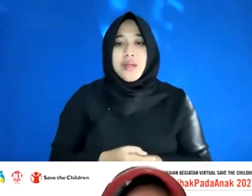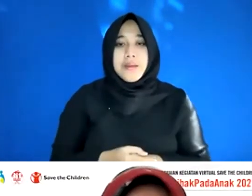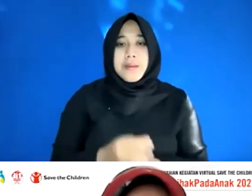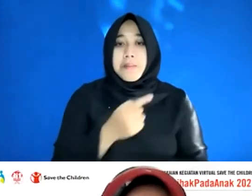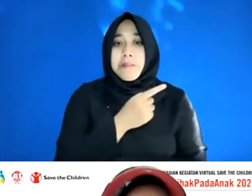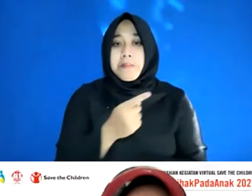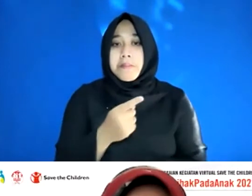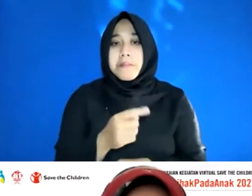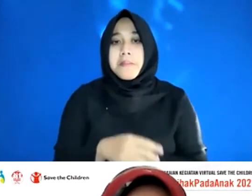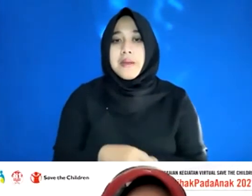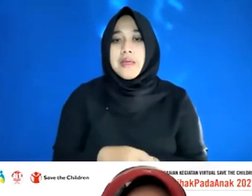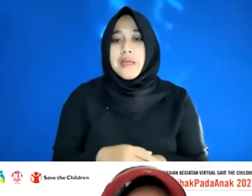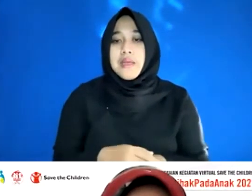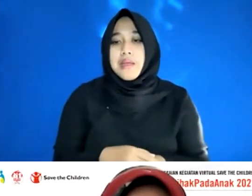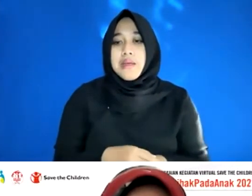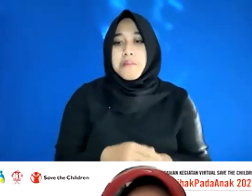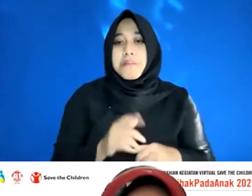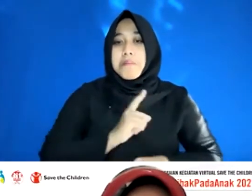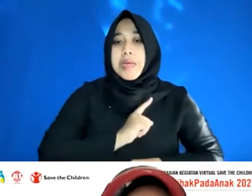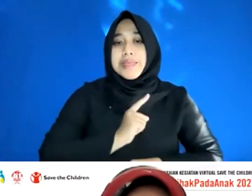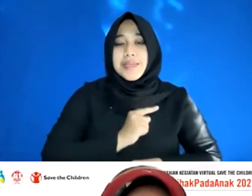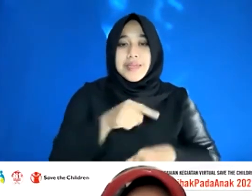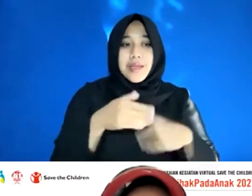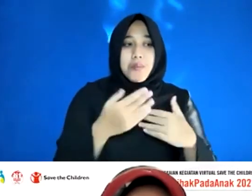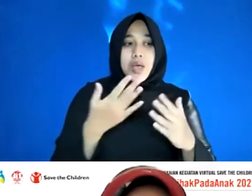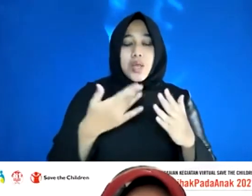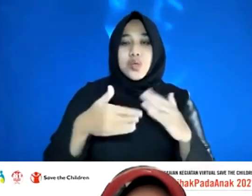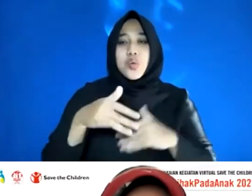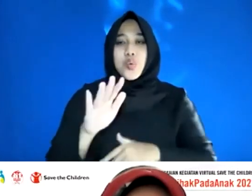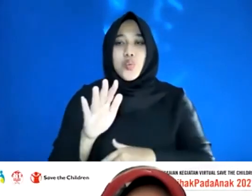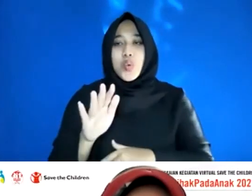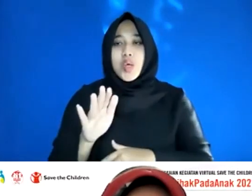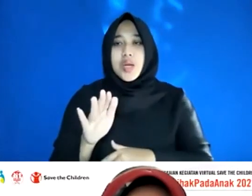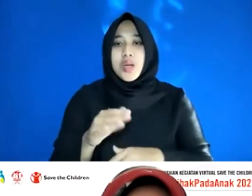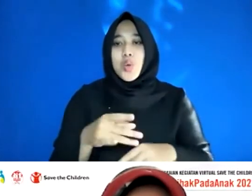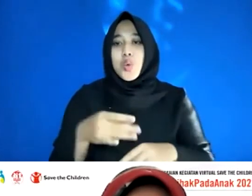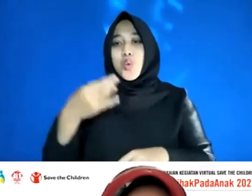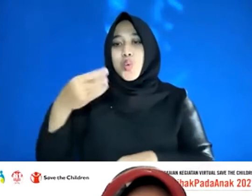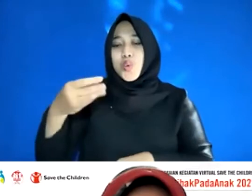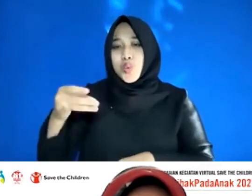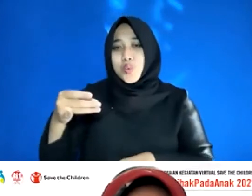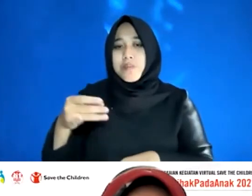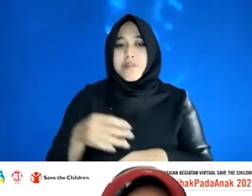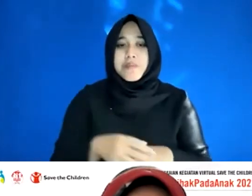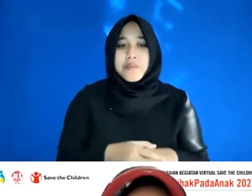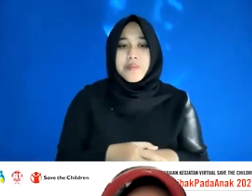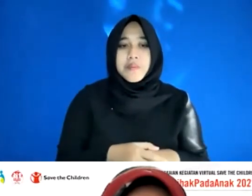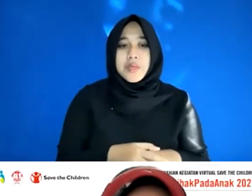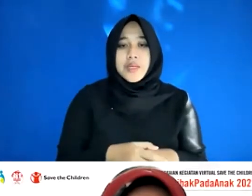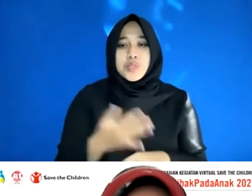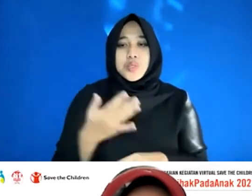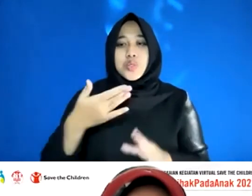adik-adik yang magang mandiri ini di luar kurikulum. Jadi magang mandiri di luar